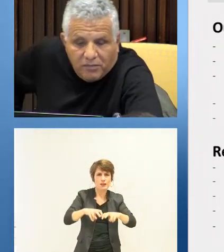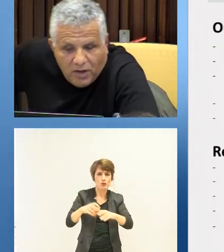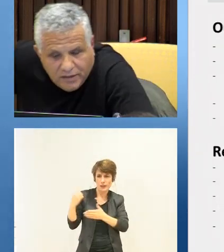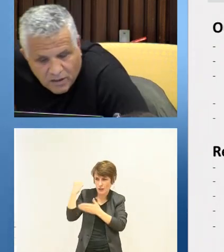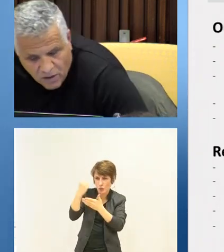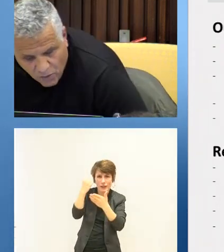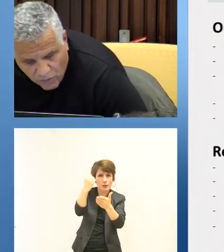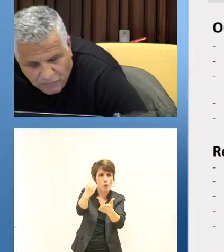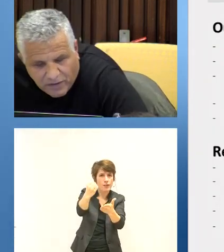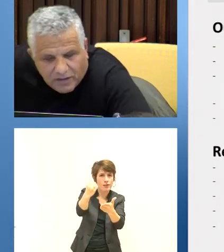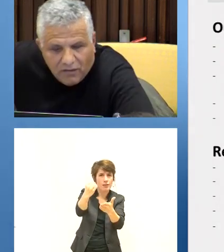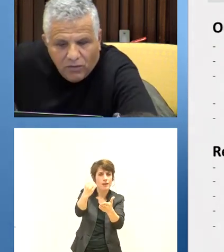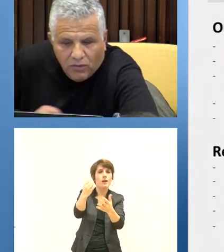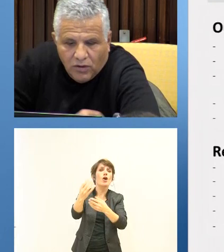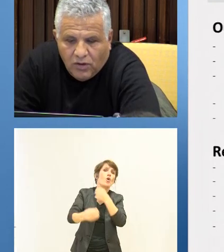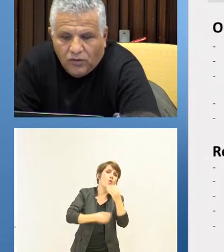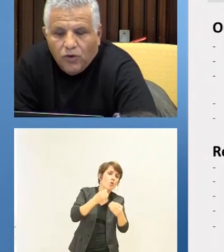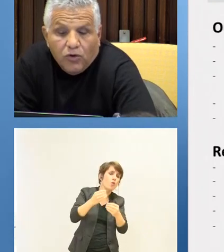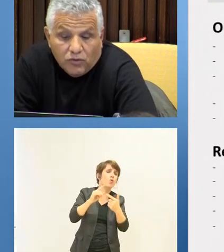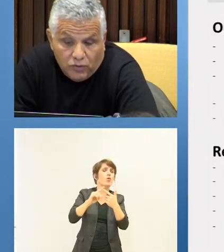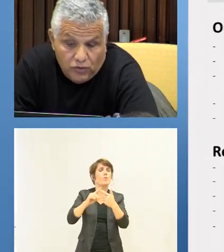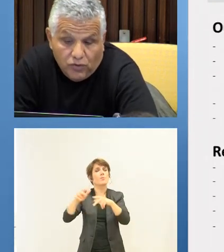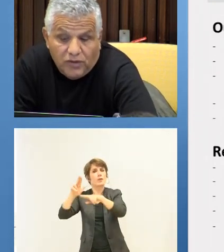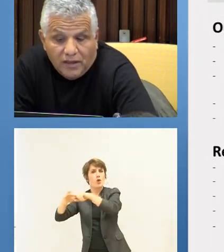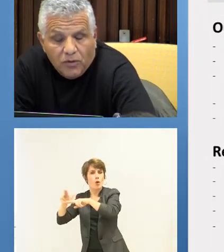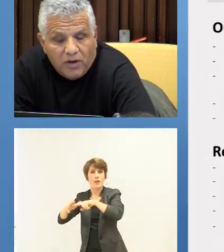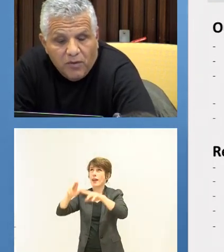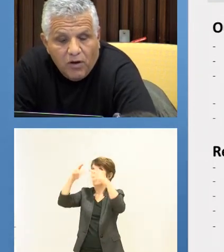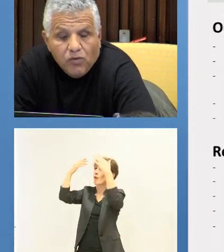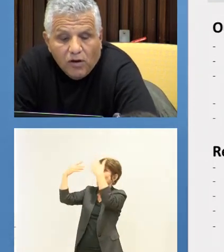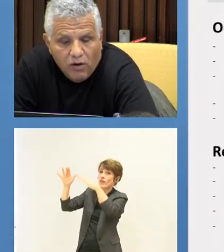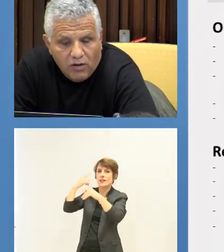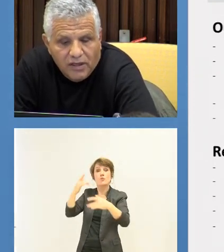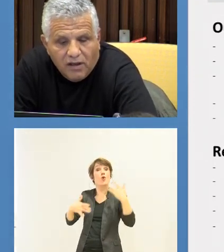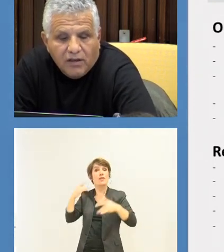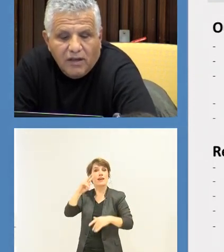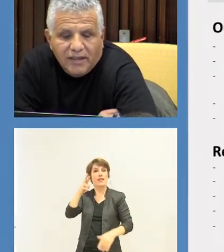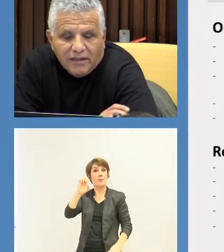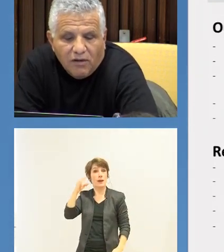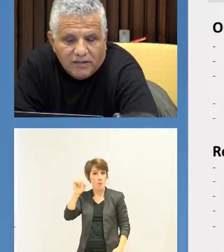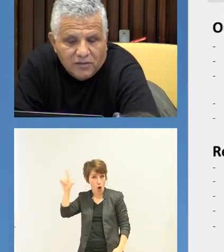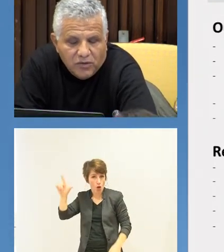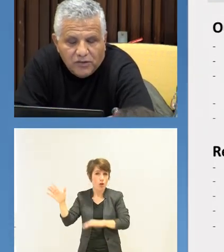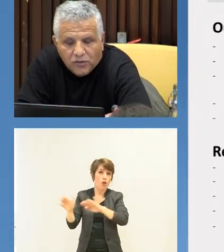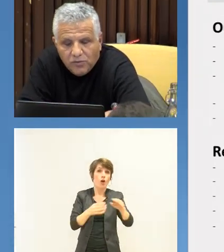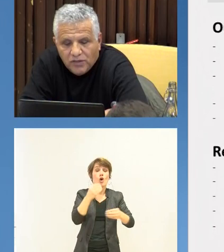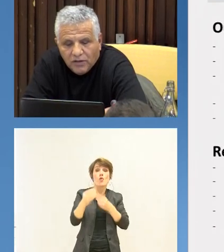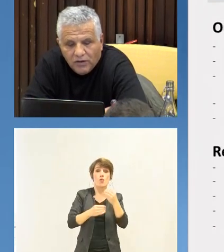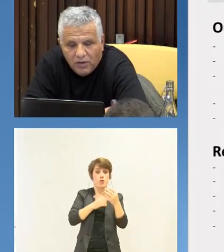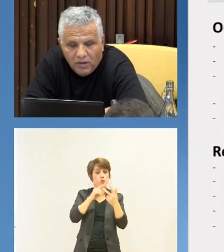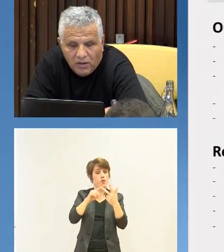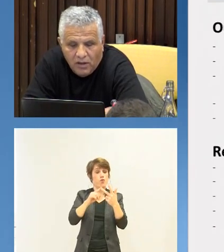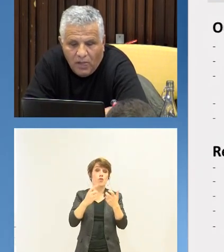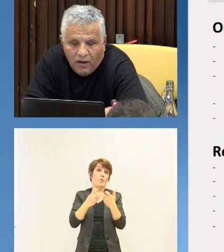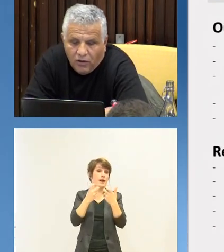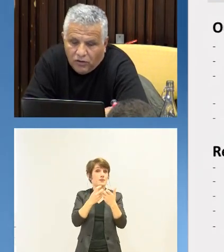du patrimoine ou la fin des travaux de reconstruction du théâtre prémol ou encore les grades des quatre grandes expositions du musée de